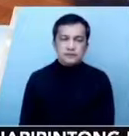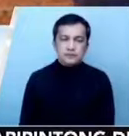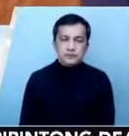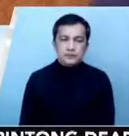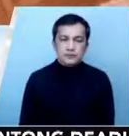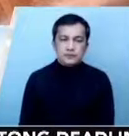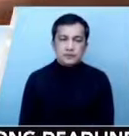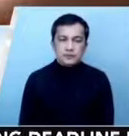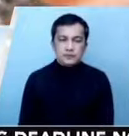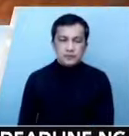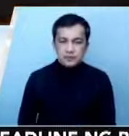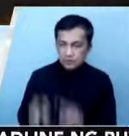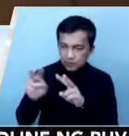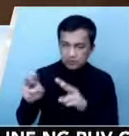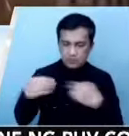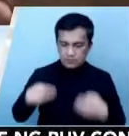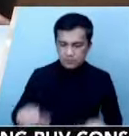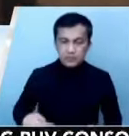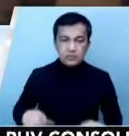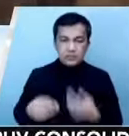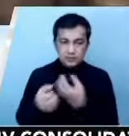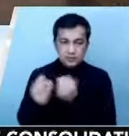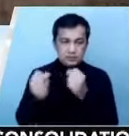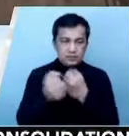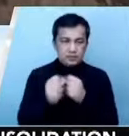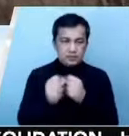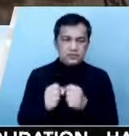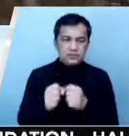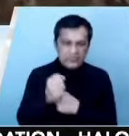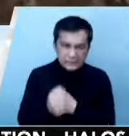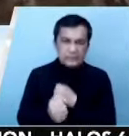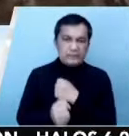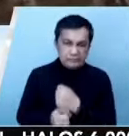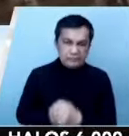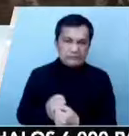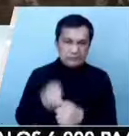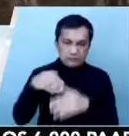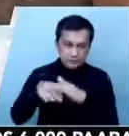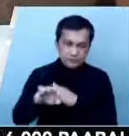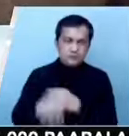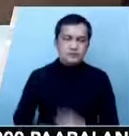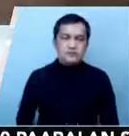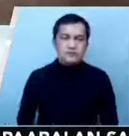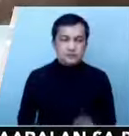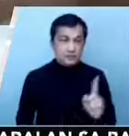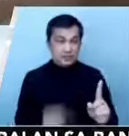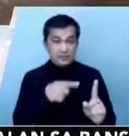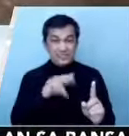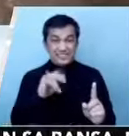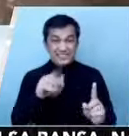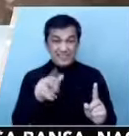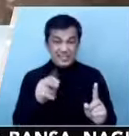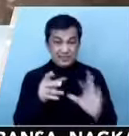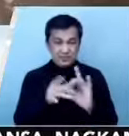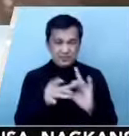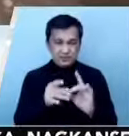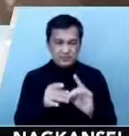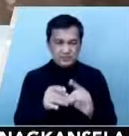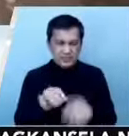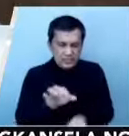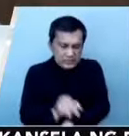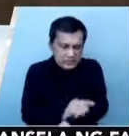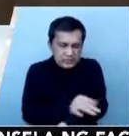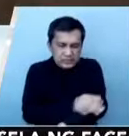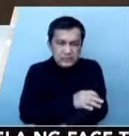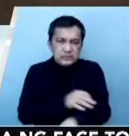Bakas naman sa katawan ng ilang nakaligtas, ang hirap na pinagdaanan. Kwento ni Christian, nagkasugat-sugat sila nang tumalon